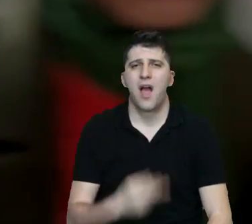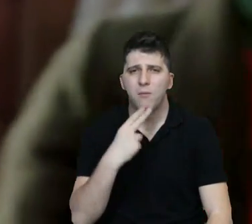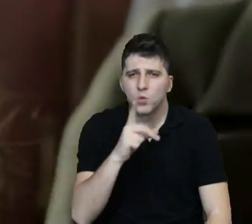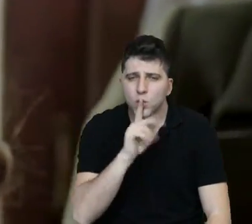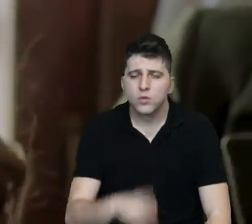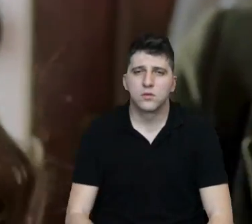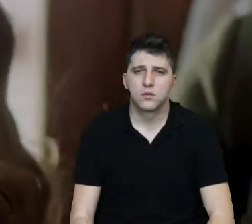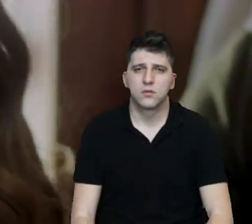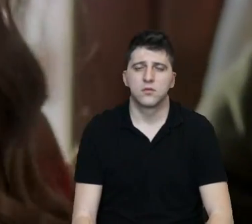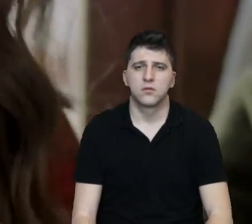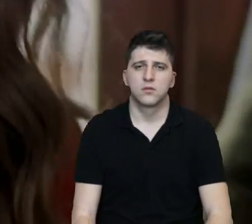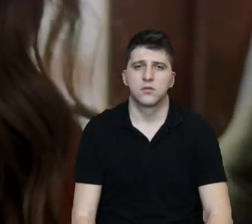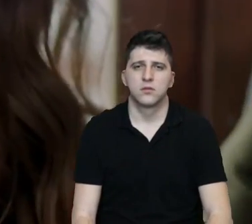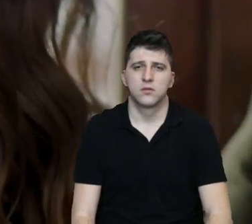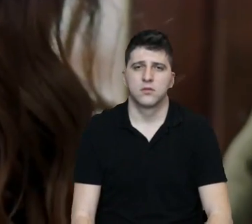sus.